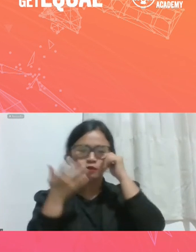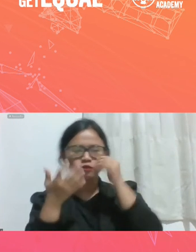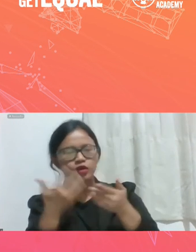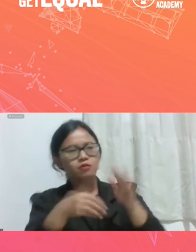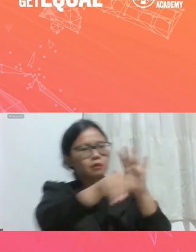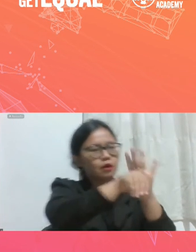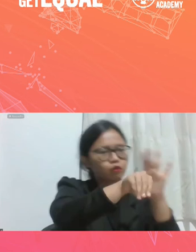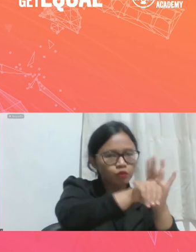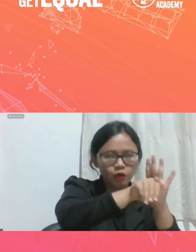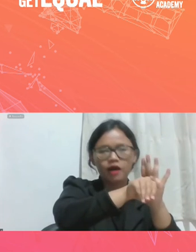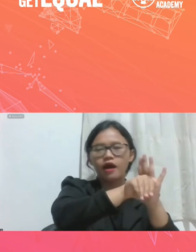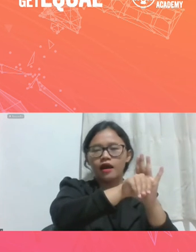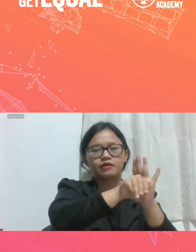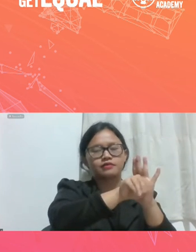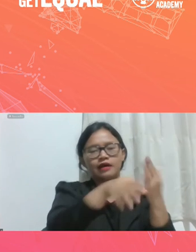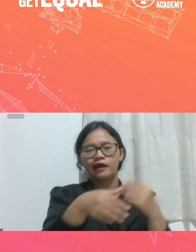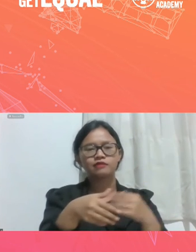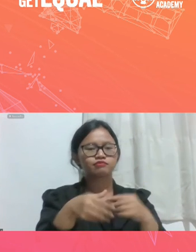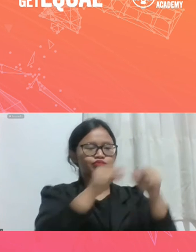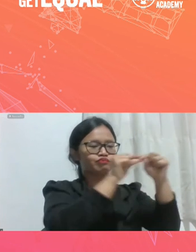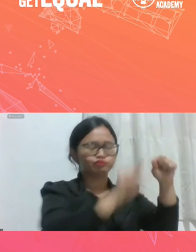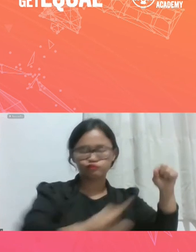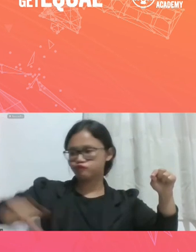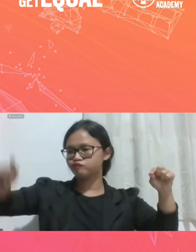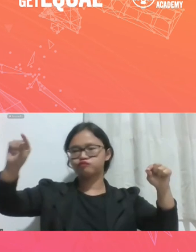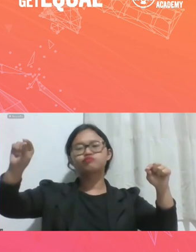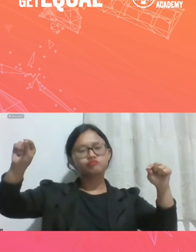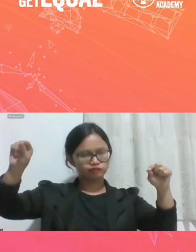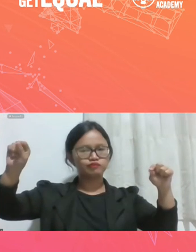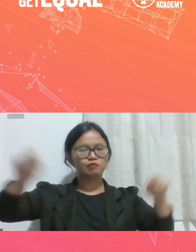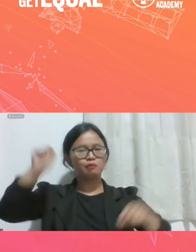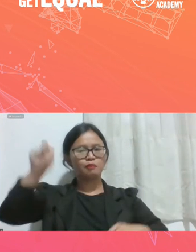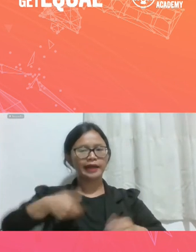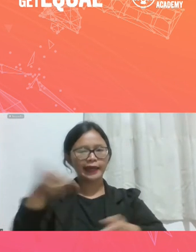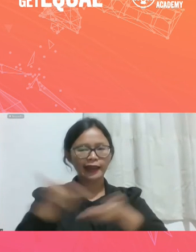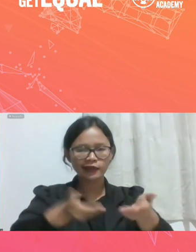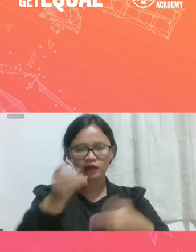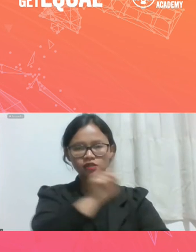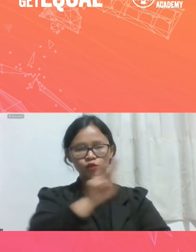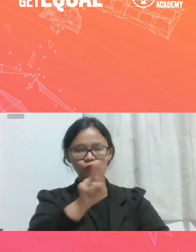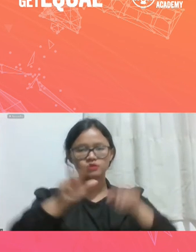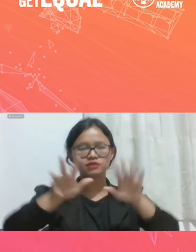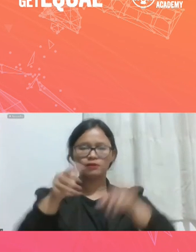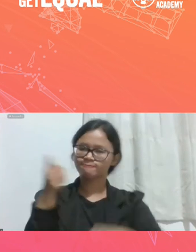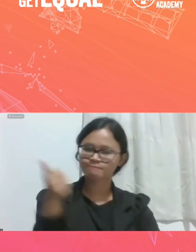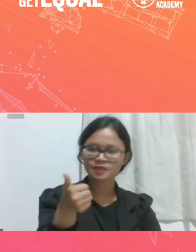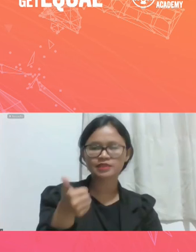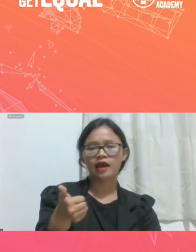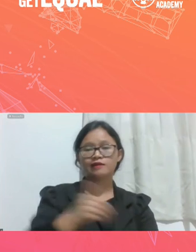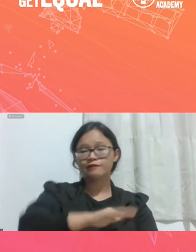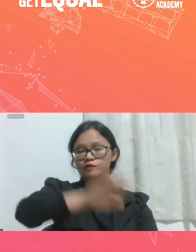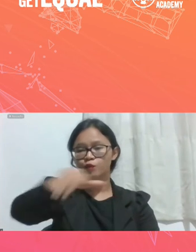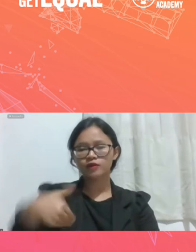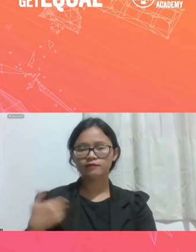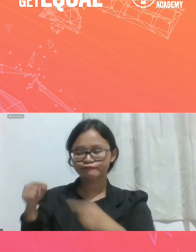Papua, dari Sabang sampai Merauke itu bisa menggunakan layanan itu dengan cepat. Dan semua terhubung dengan